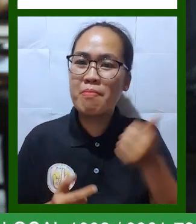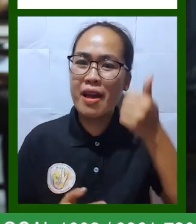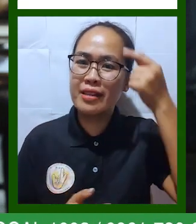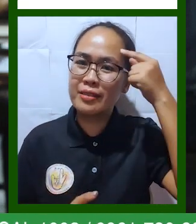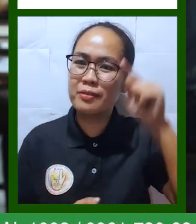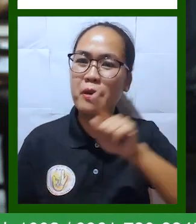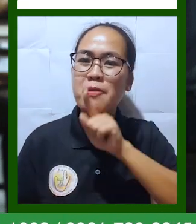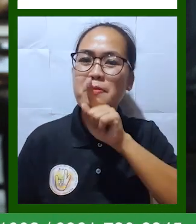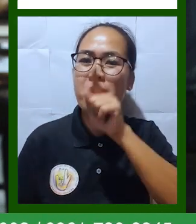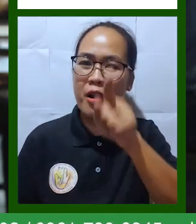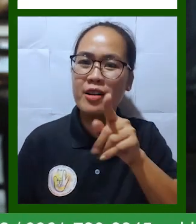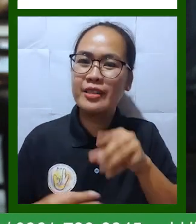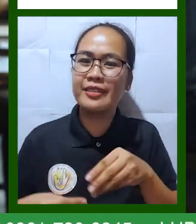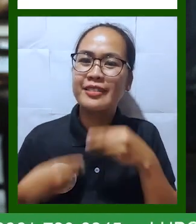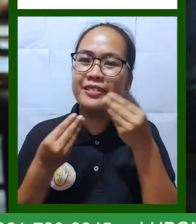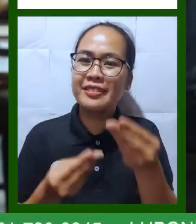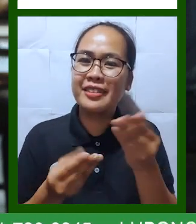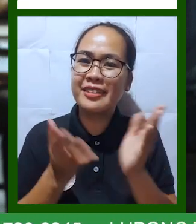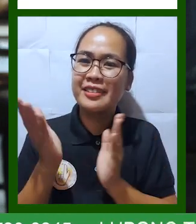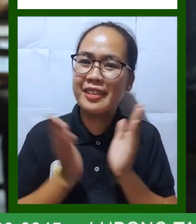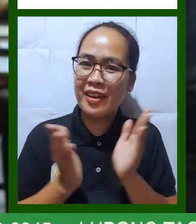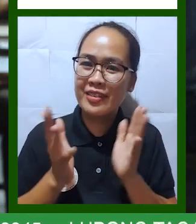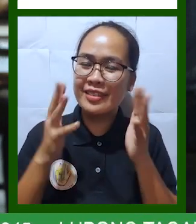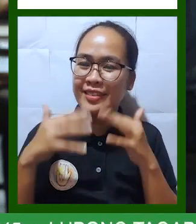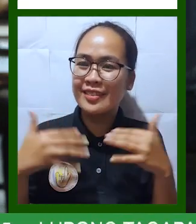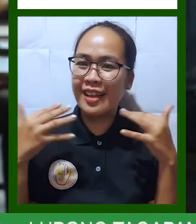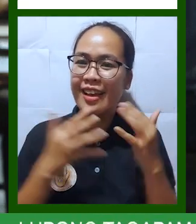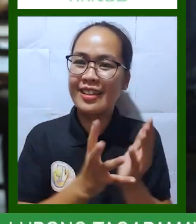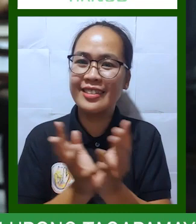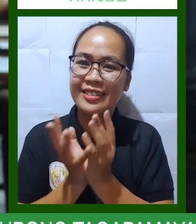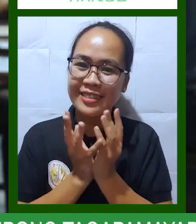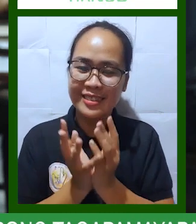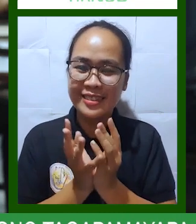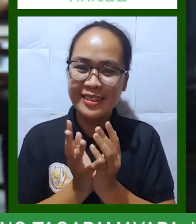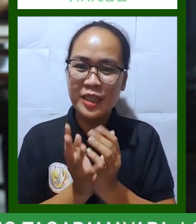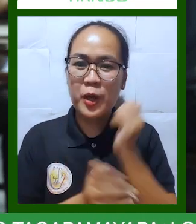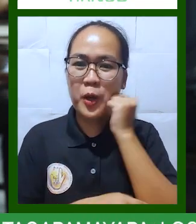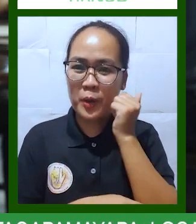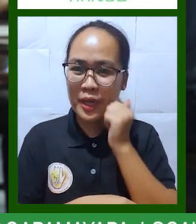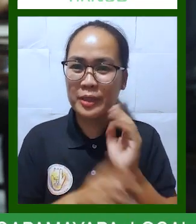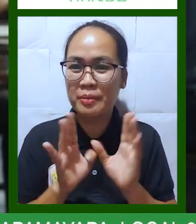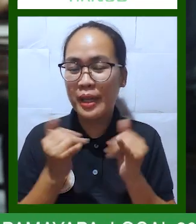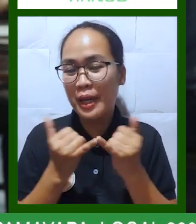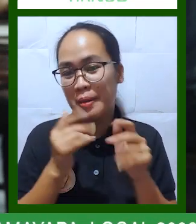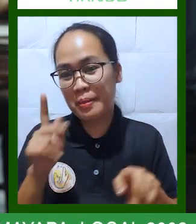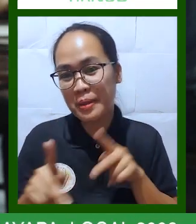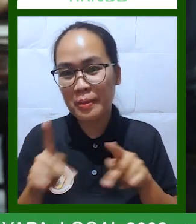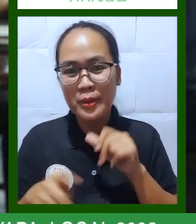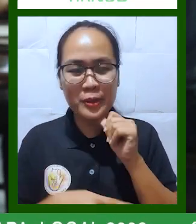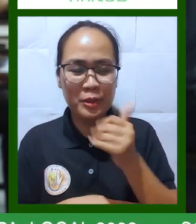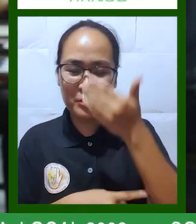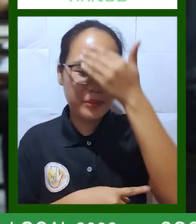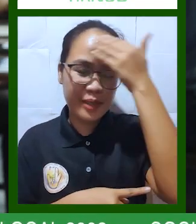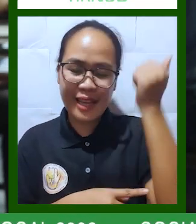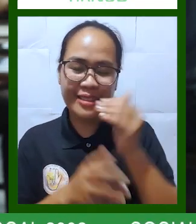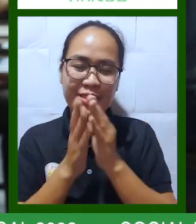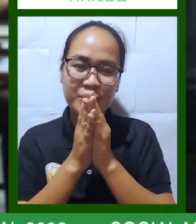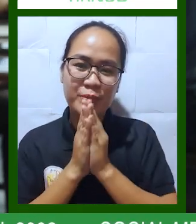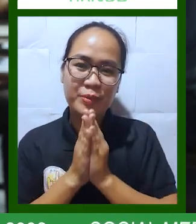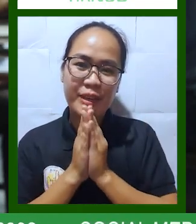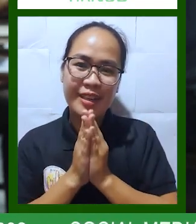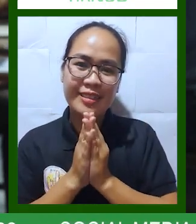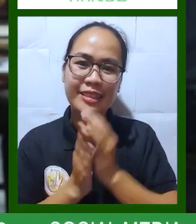its best upang ihatid po ang tunay na service with a smile sa ating komunidad. So sa ating mga kabarangay, huwag na huwag din